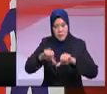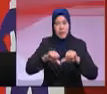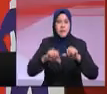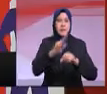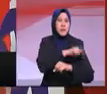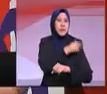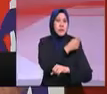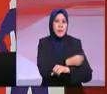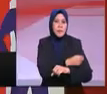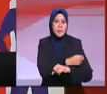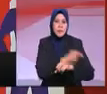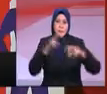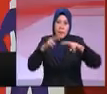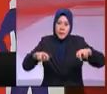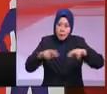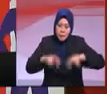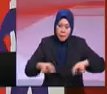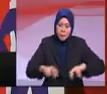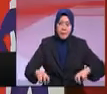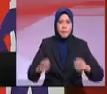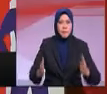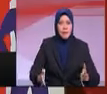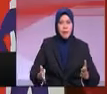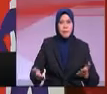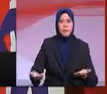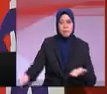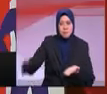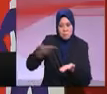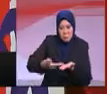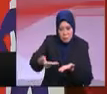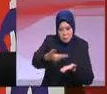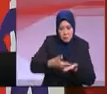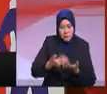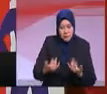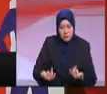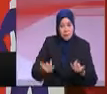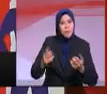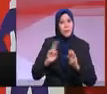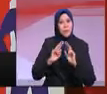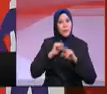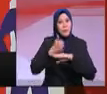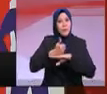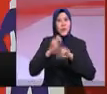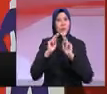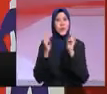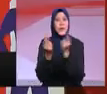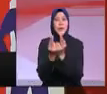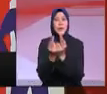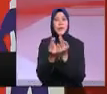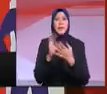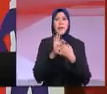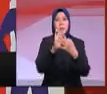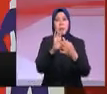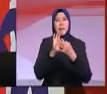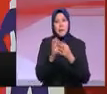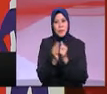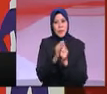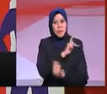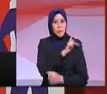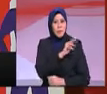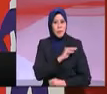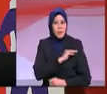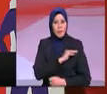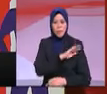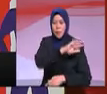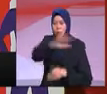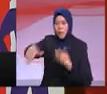hospital, pendidikan dan sebagainya sebagai satu unit, dan juga kita bekerjasama antara kementerian. Ini yang kita katakan